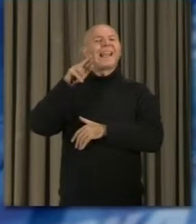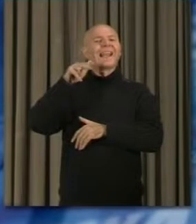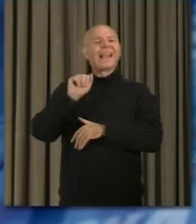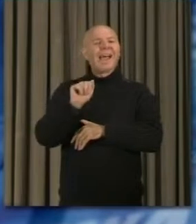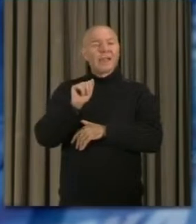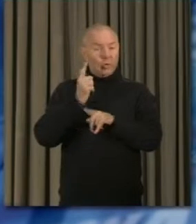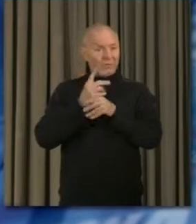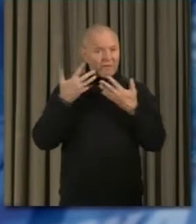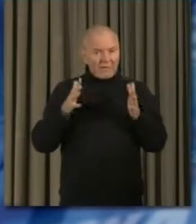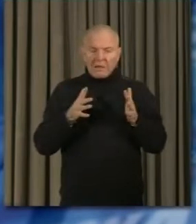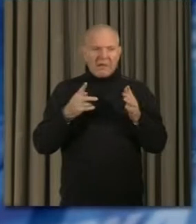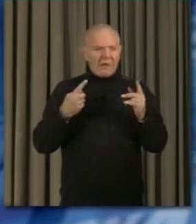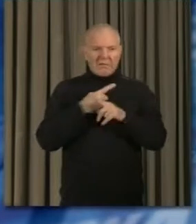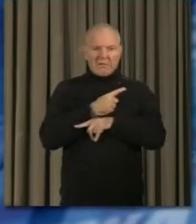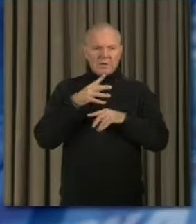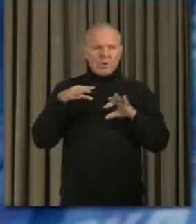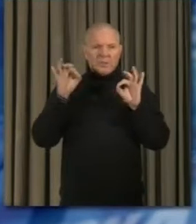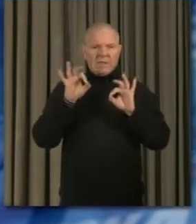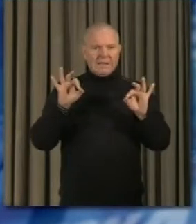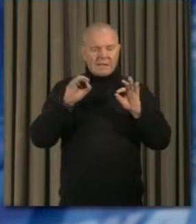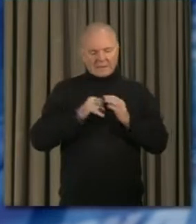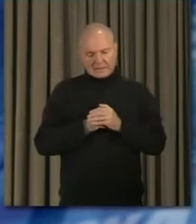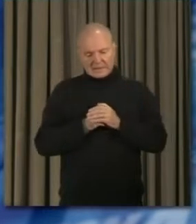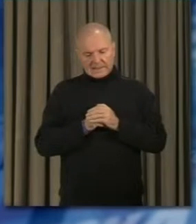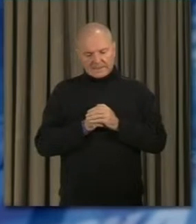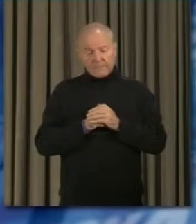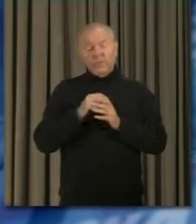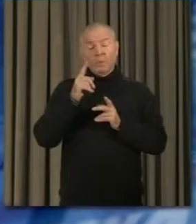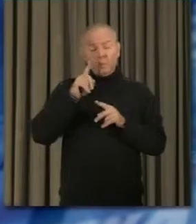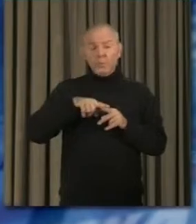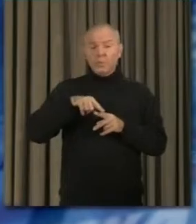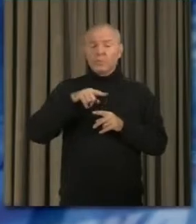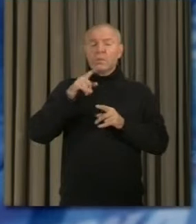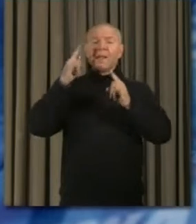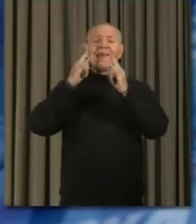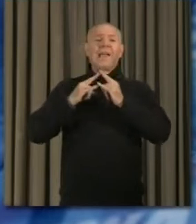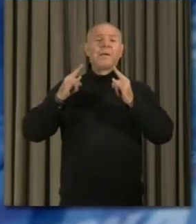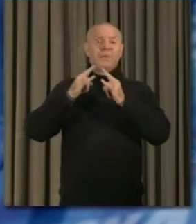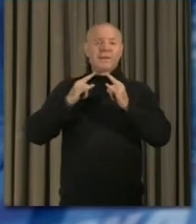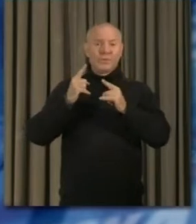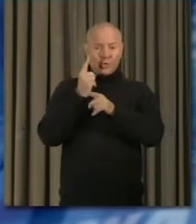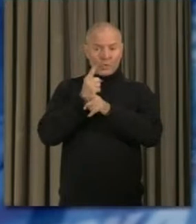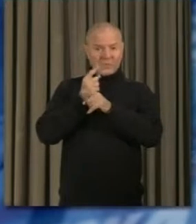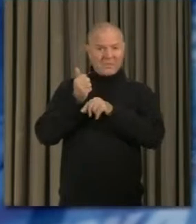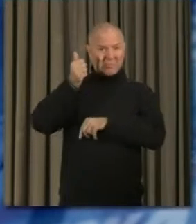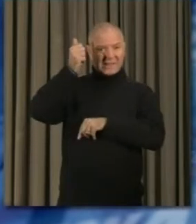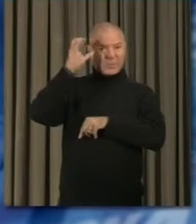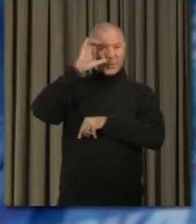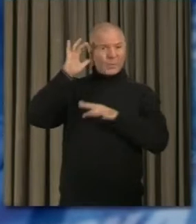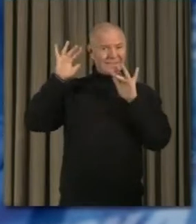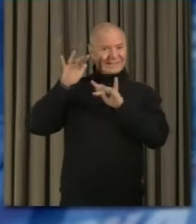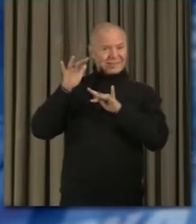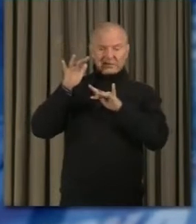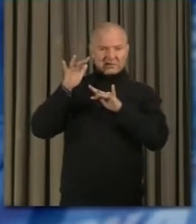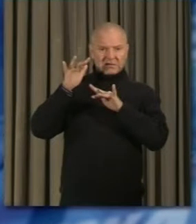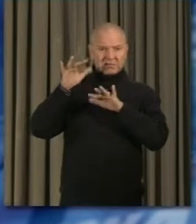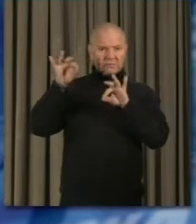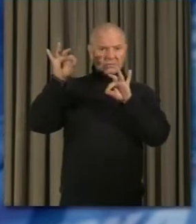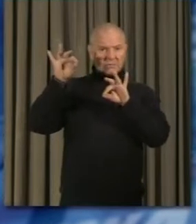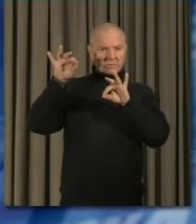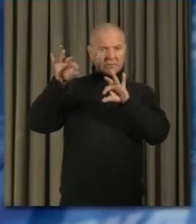terminato e che non è nemmeno iniziato. Matella attacca anche sulla questione campeggio vista come priorità in campo turistico. Non si possono